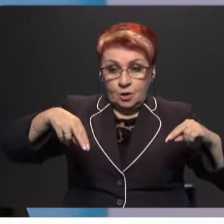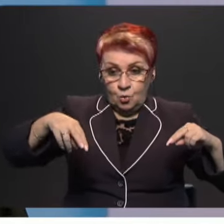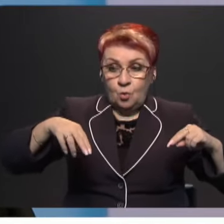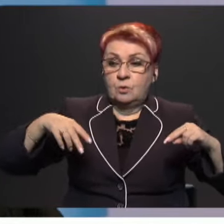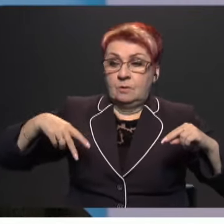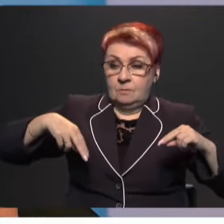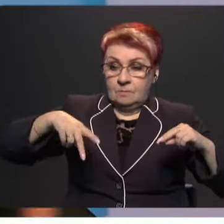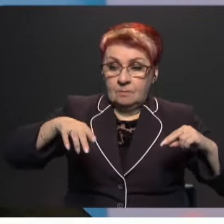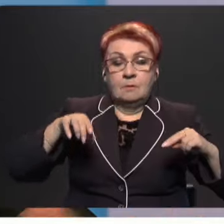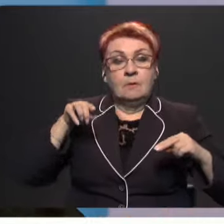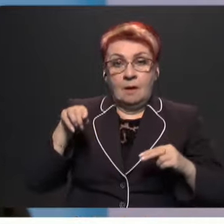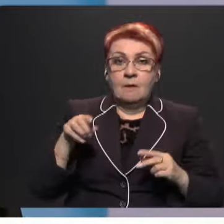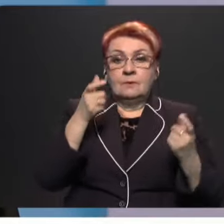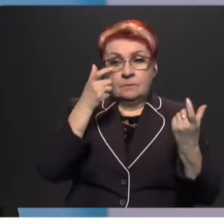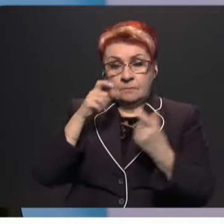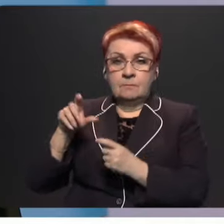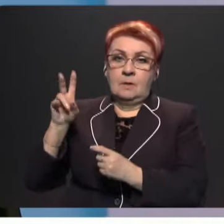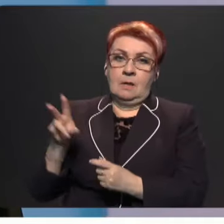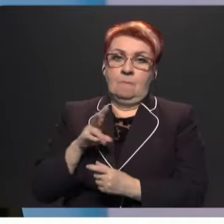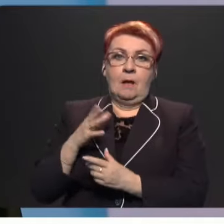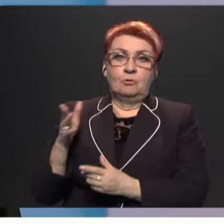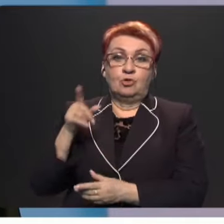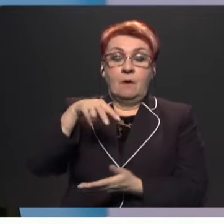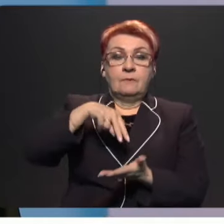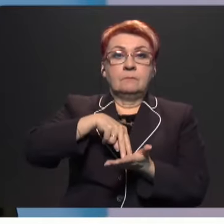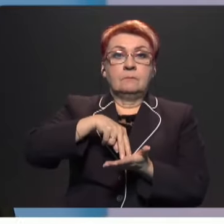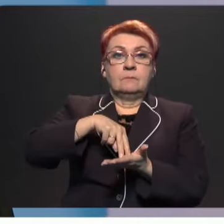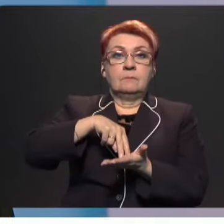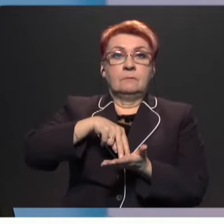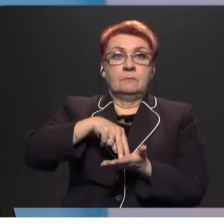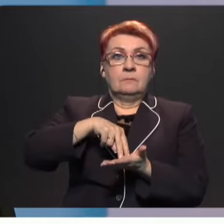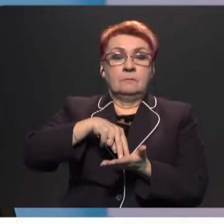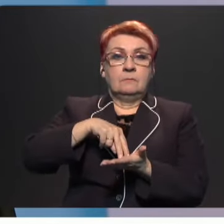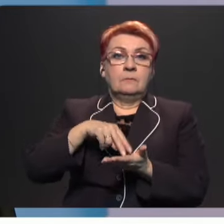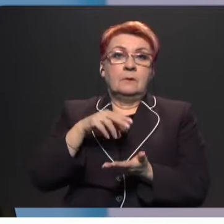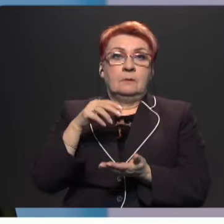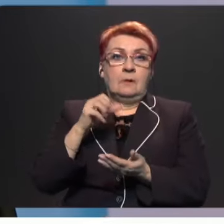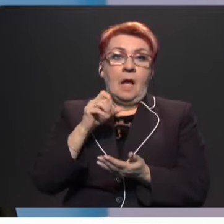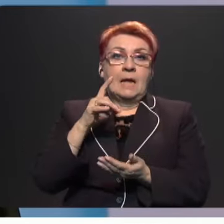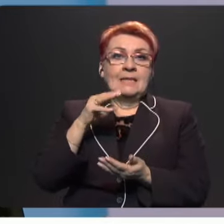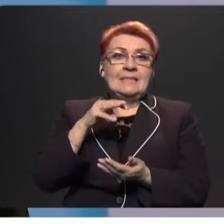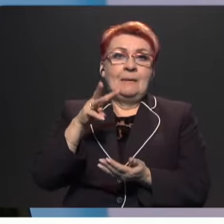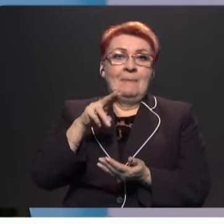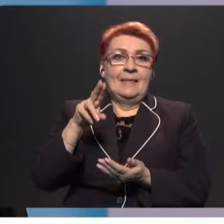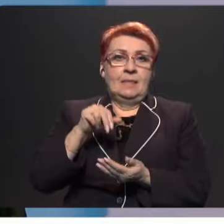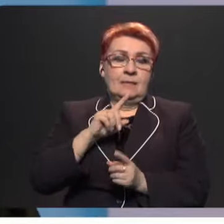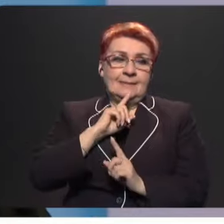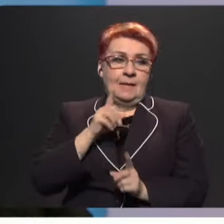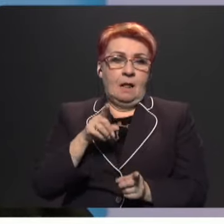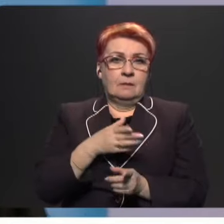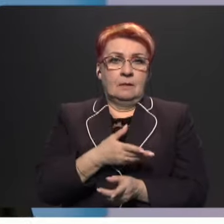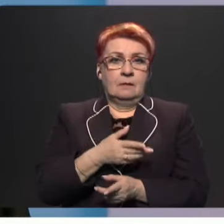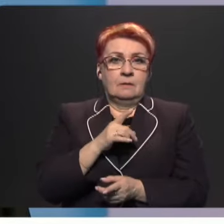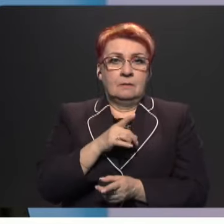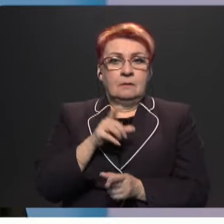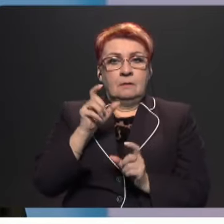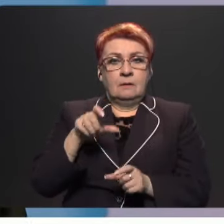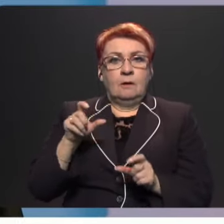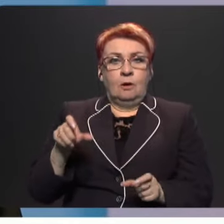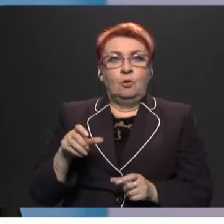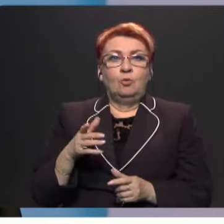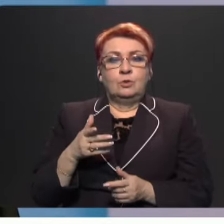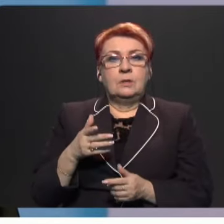как статуя Артемиды эфесской, то как бы оно выглядит немножко странненько. Ты толкаешь людей к